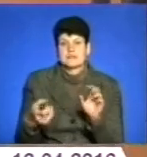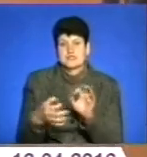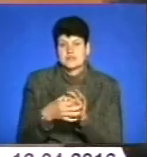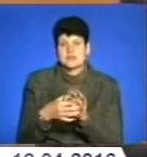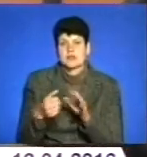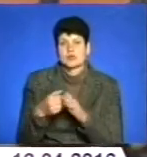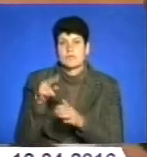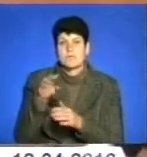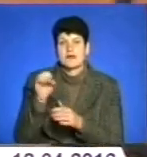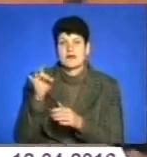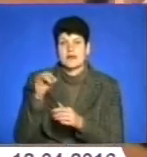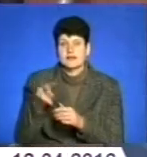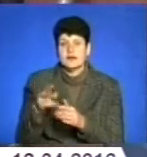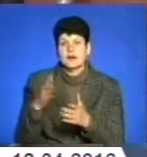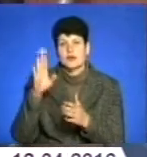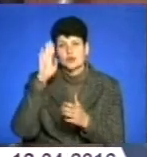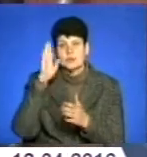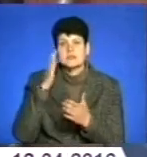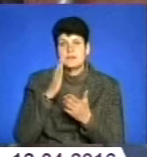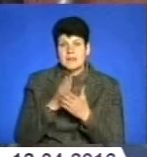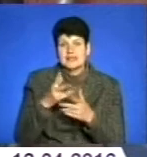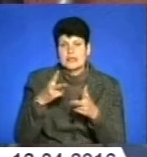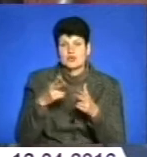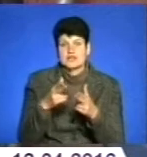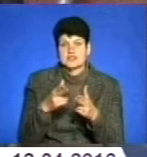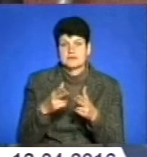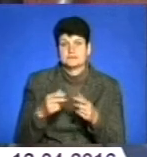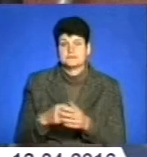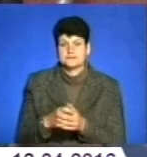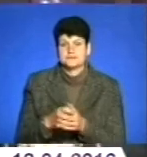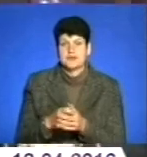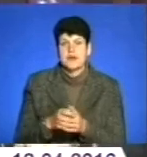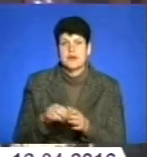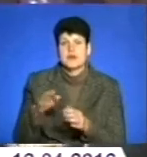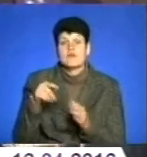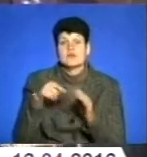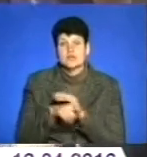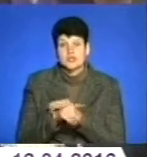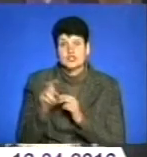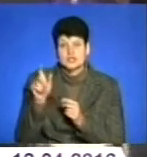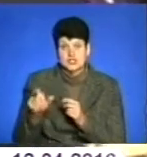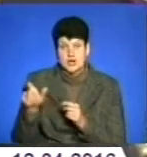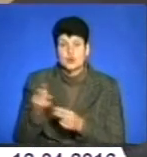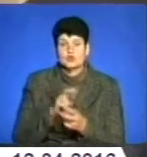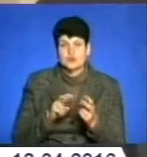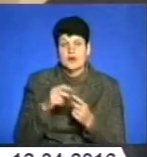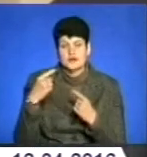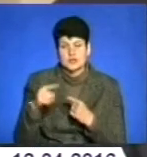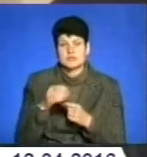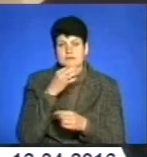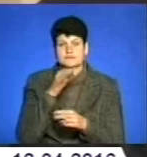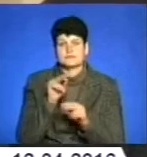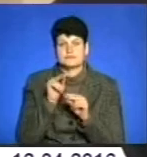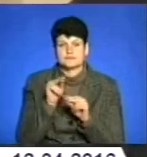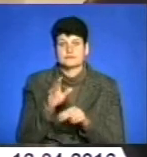до перил. Проте хлопці мали кусачки і перерізали ними замок. Втікача розшукують, а інший хлопець зізнався у крадіжці.